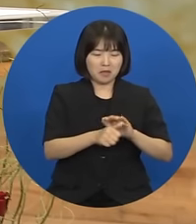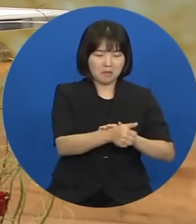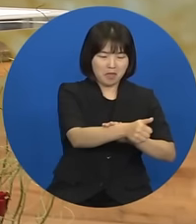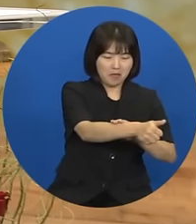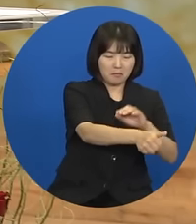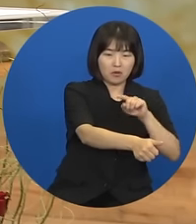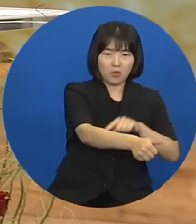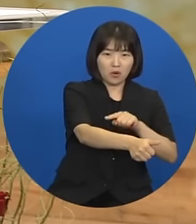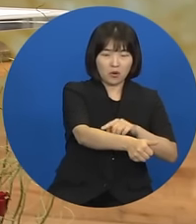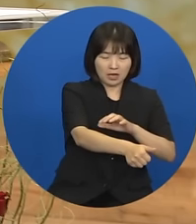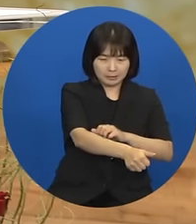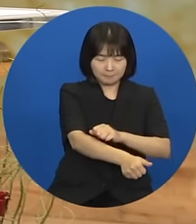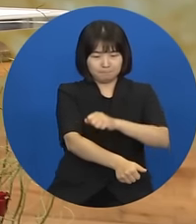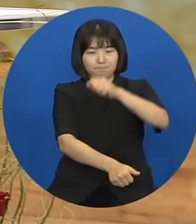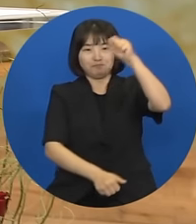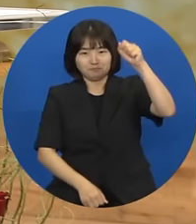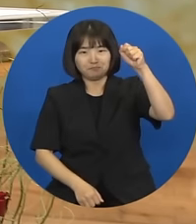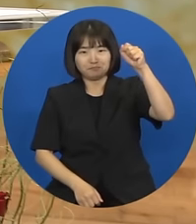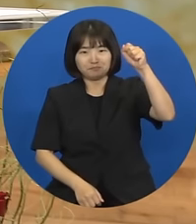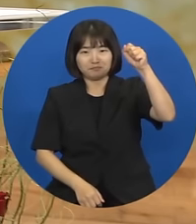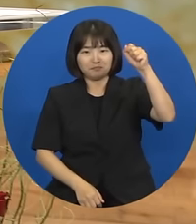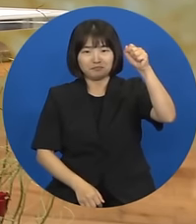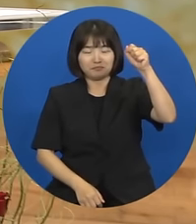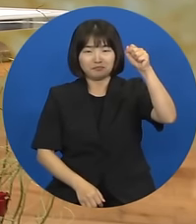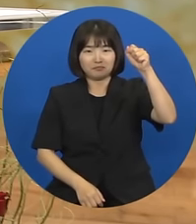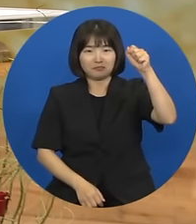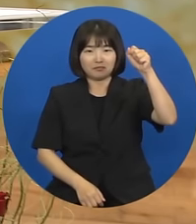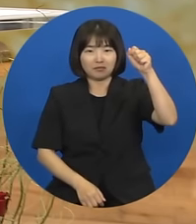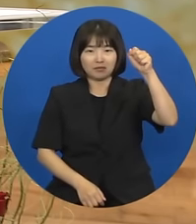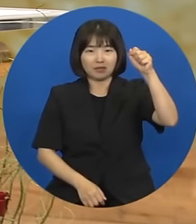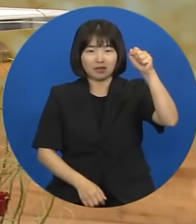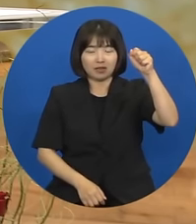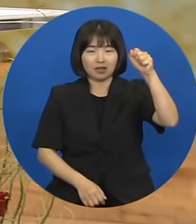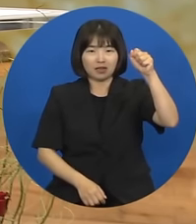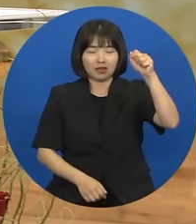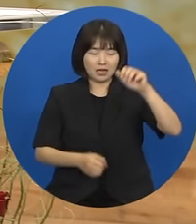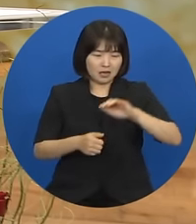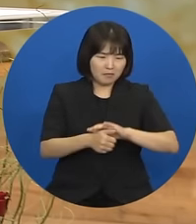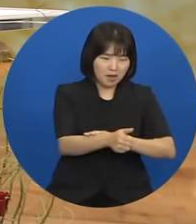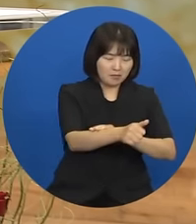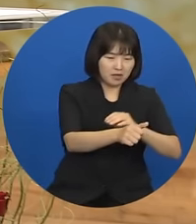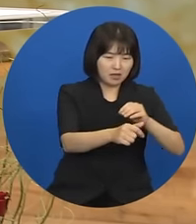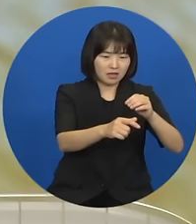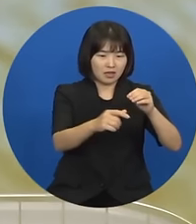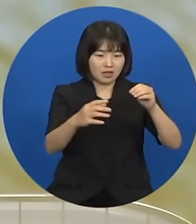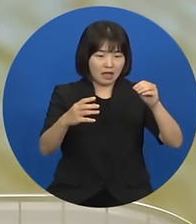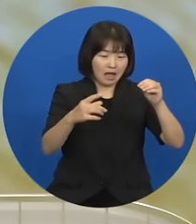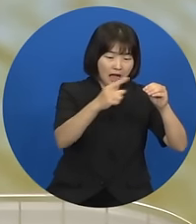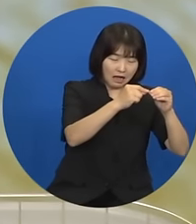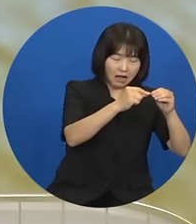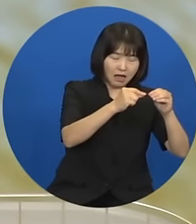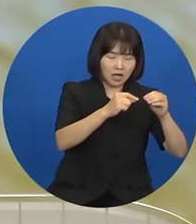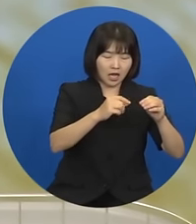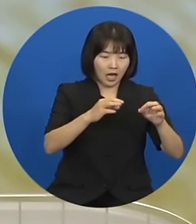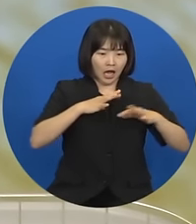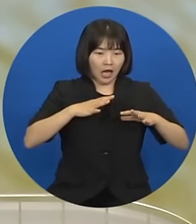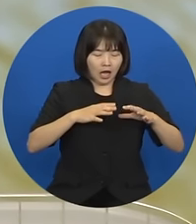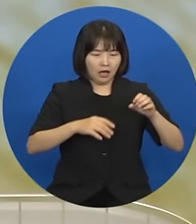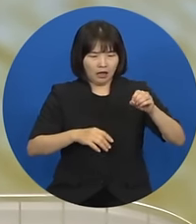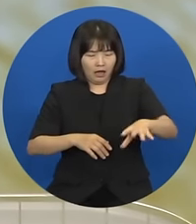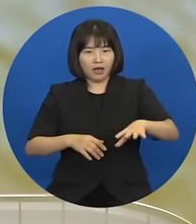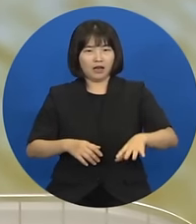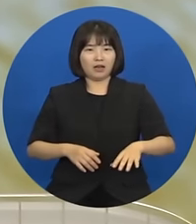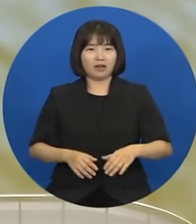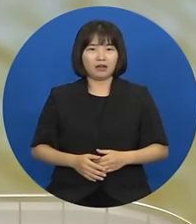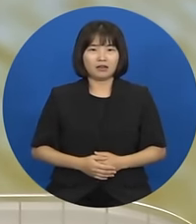잡고 뱀을 들어 올렸습니다. 그러니 뱀이 저의 손을 물려고 해서 깜짝 놀라 다시